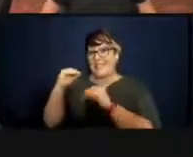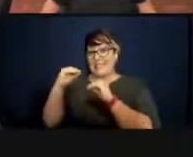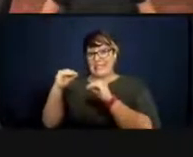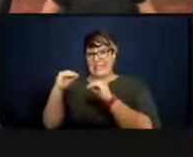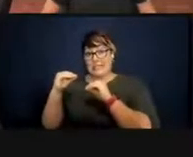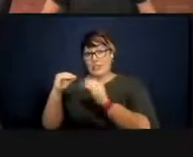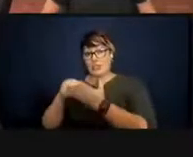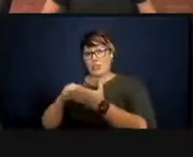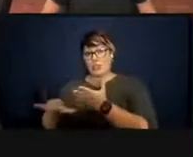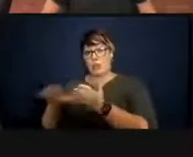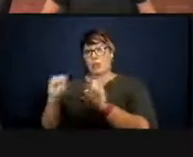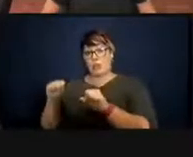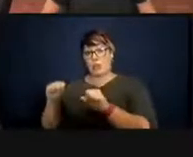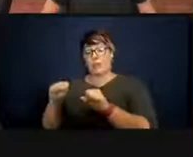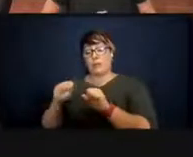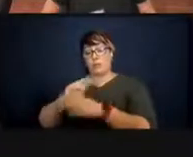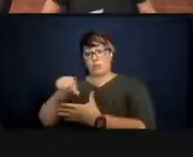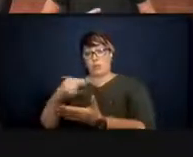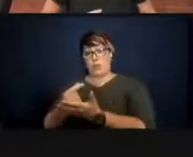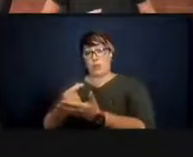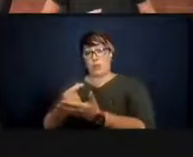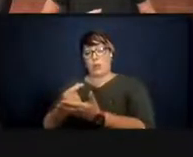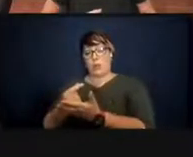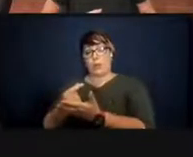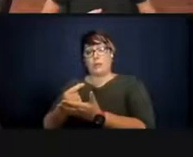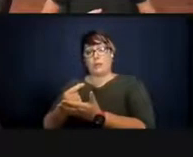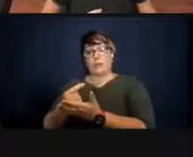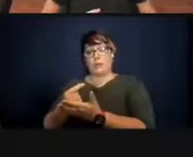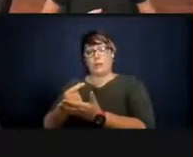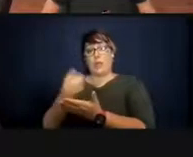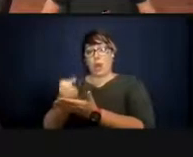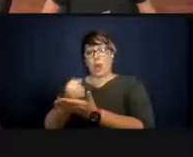kuna majibu mawili. Kuna